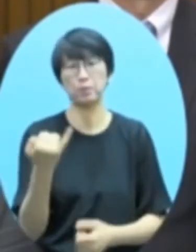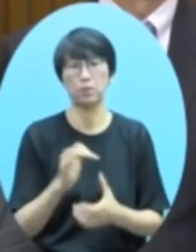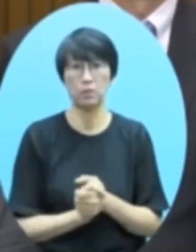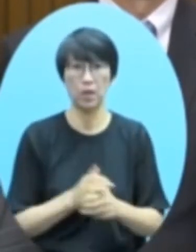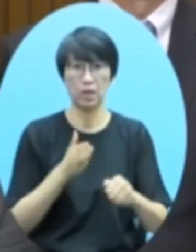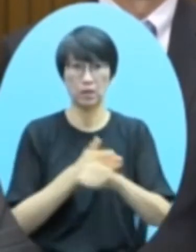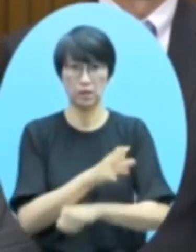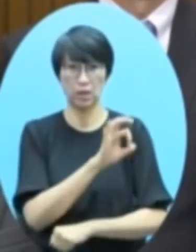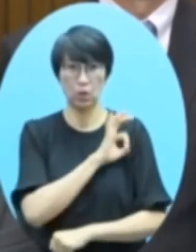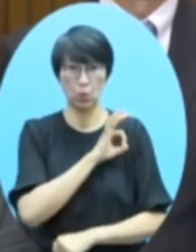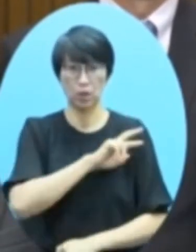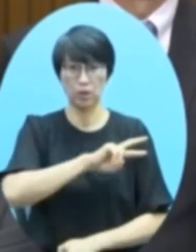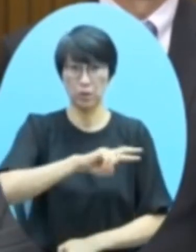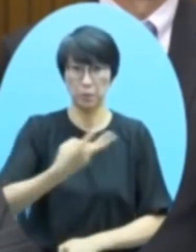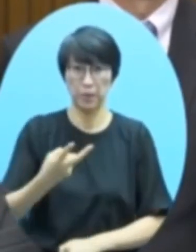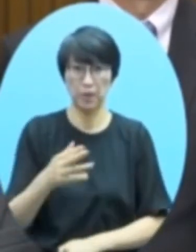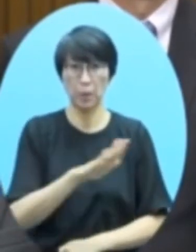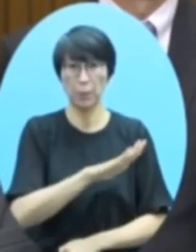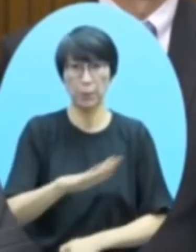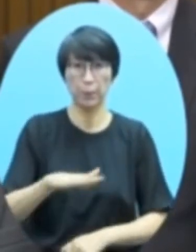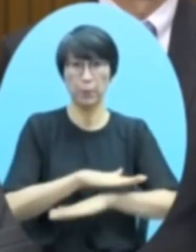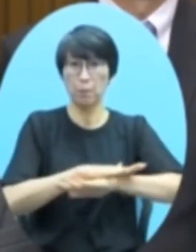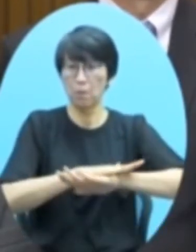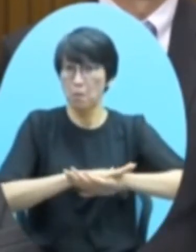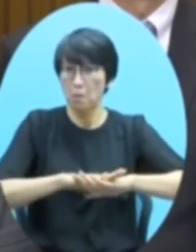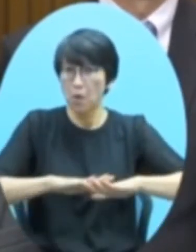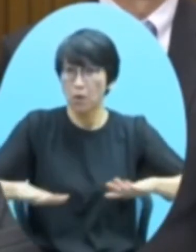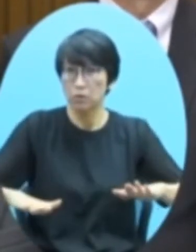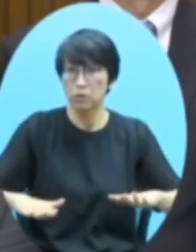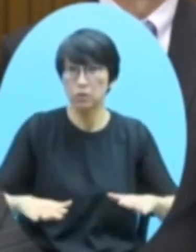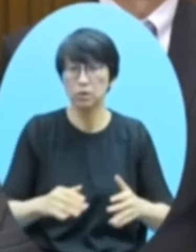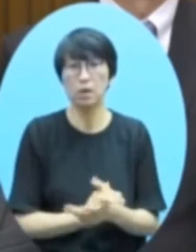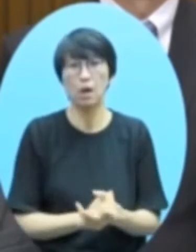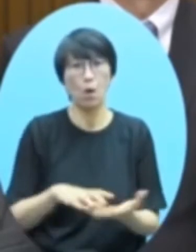社會已經變得不安全、不穩定，